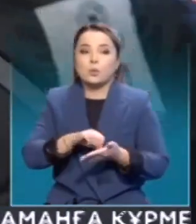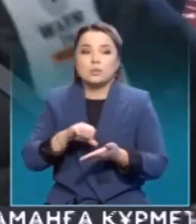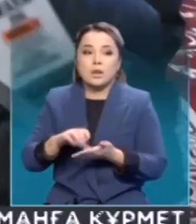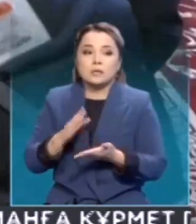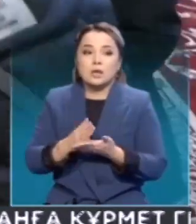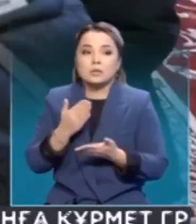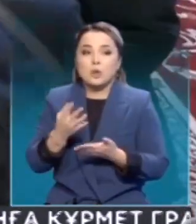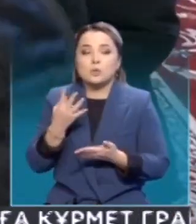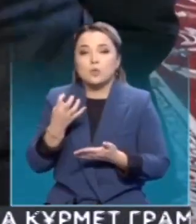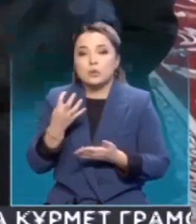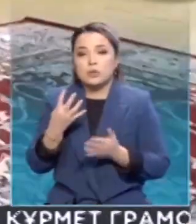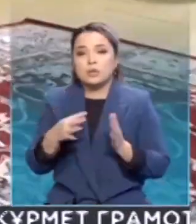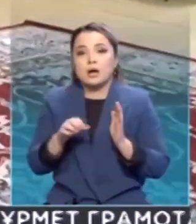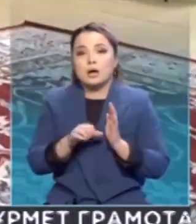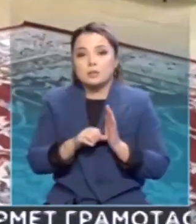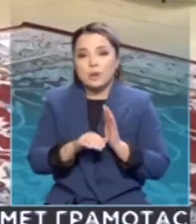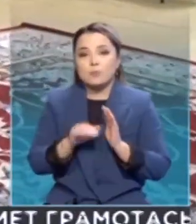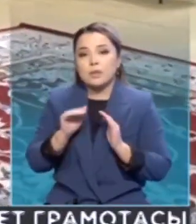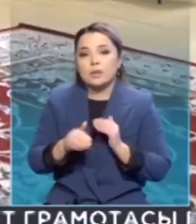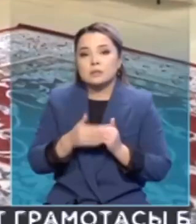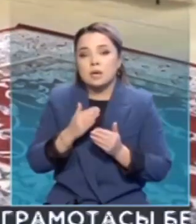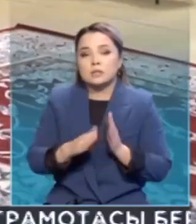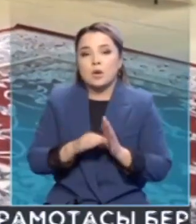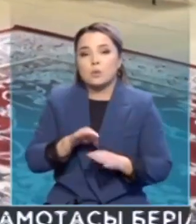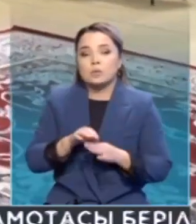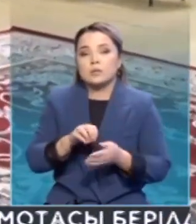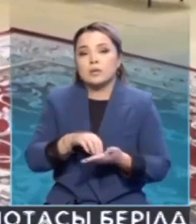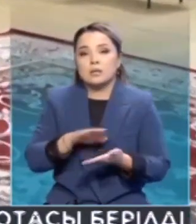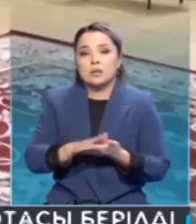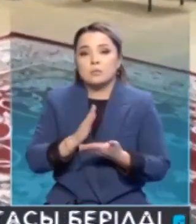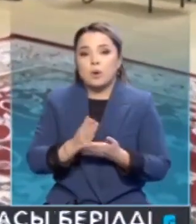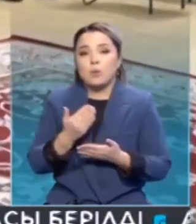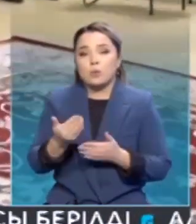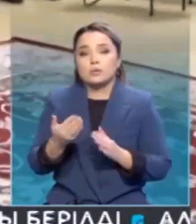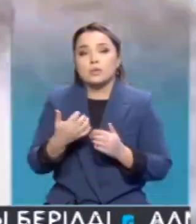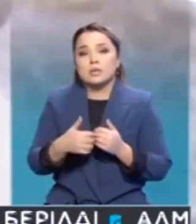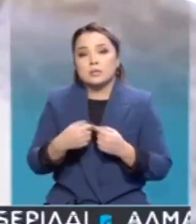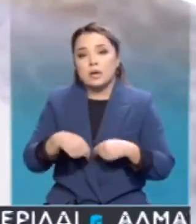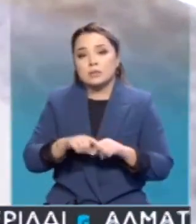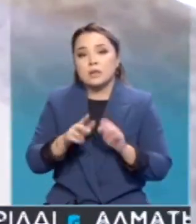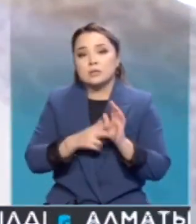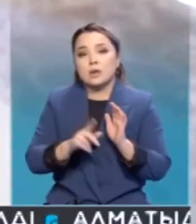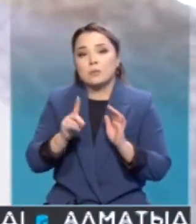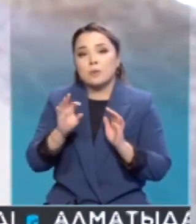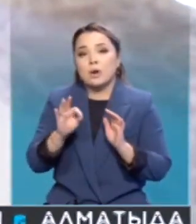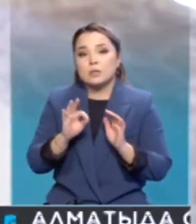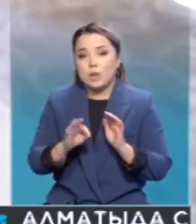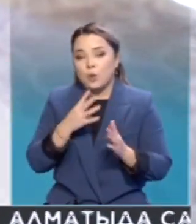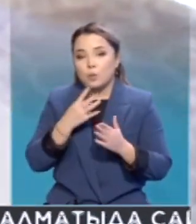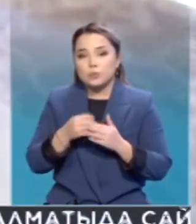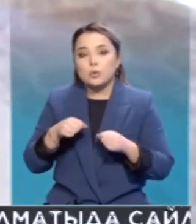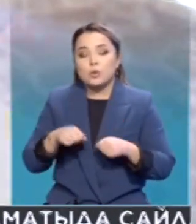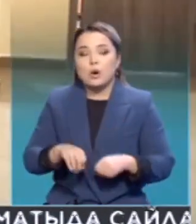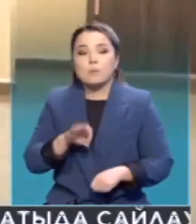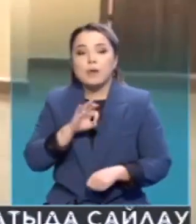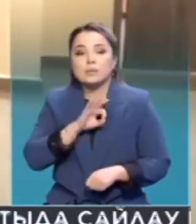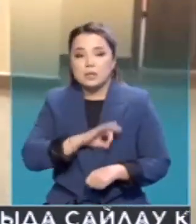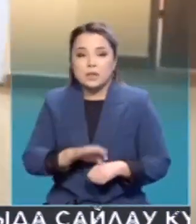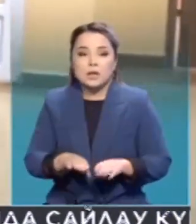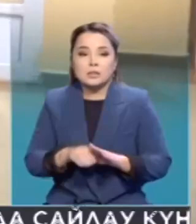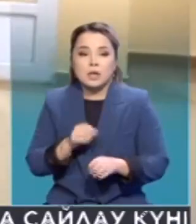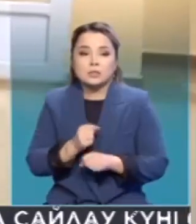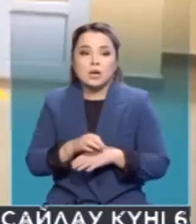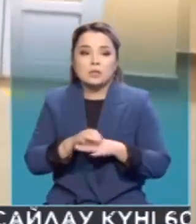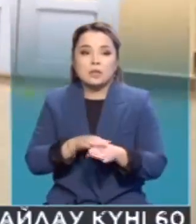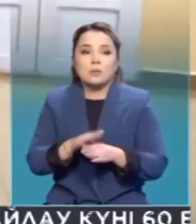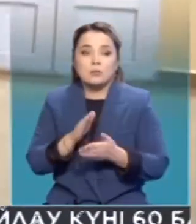учаскесінде 446 мыңнан астам сайлаушы тіркелген. Олардың 81%-дан астамы өз құқығын пайдаланып таңдауын